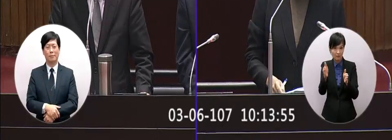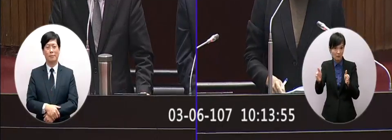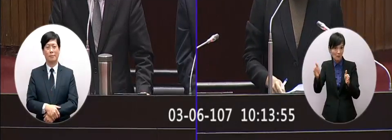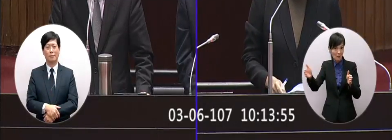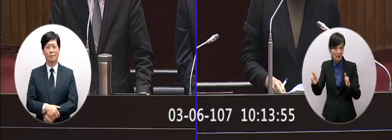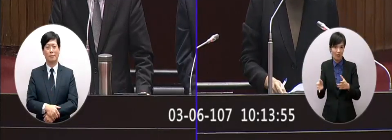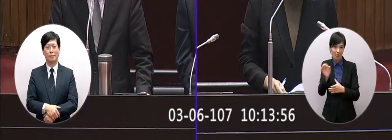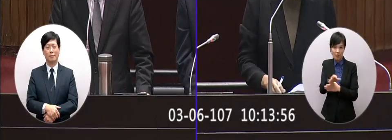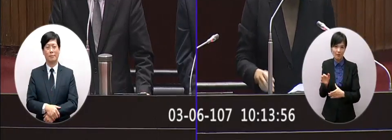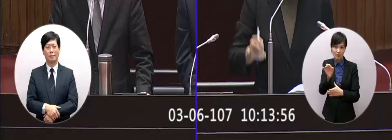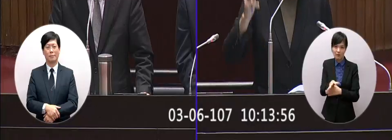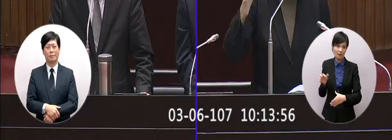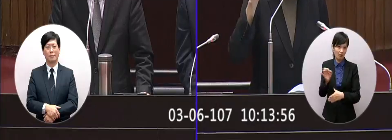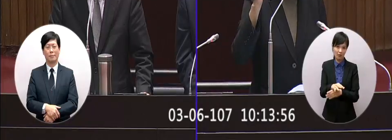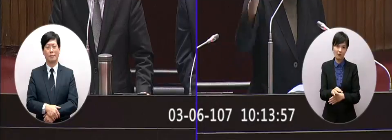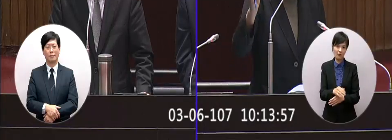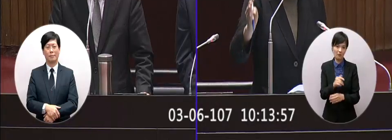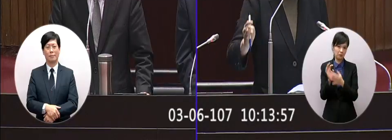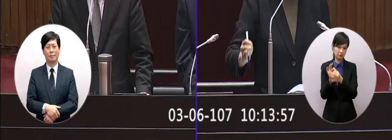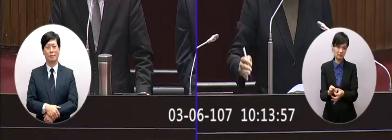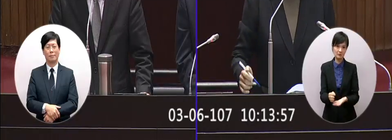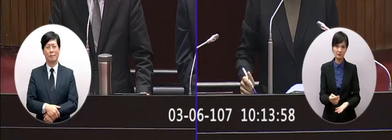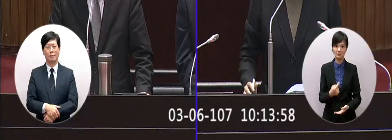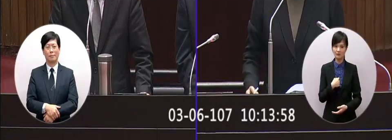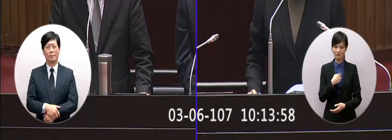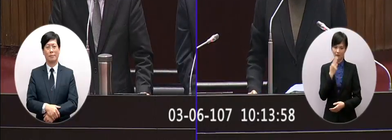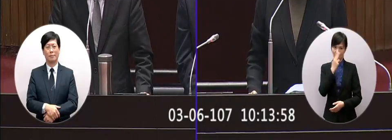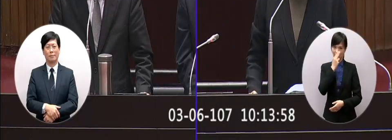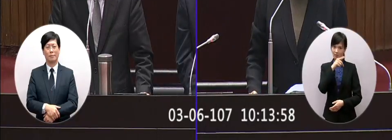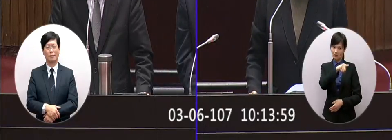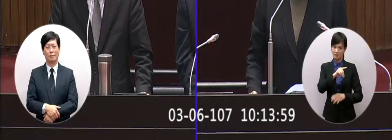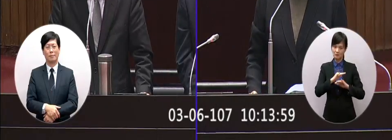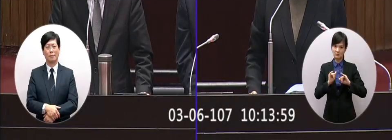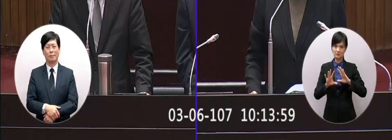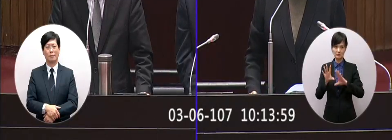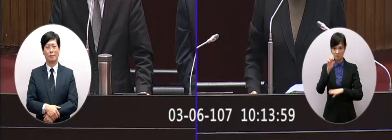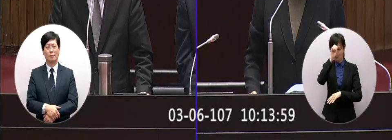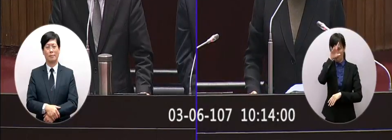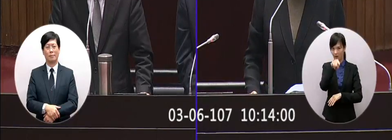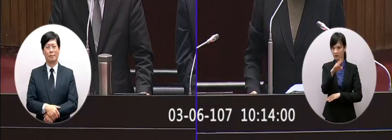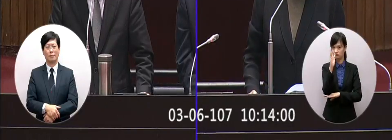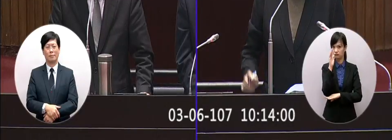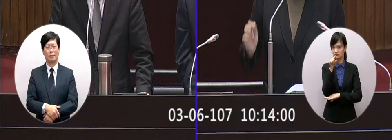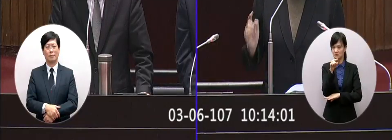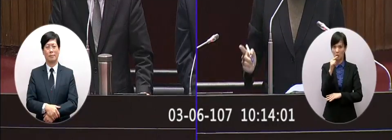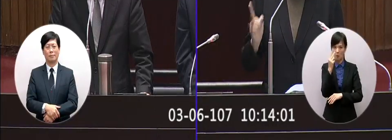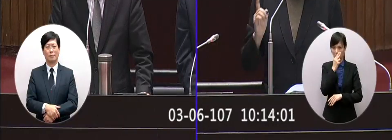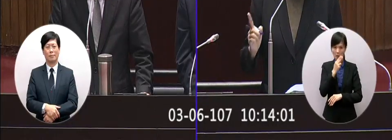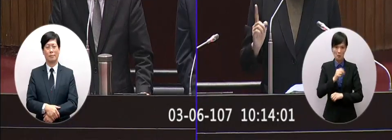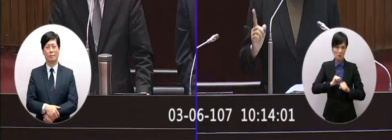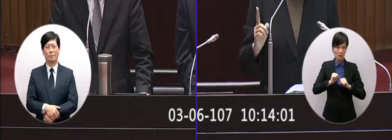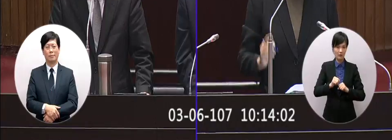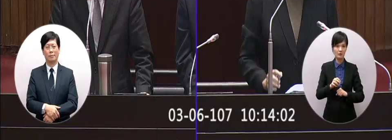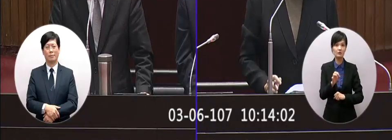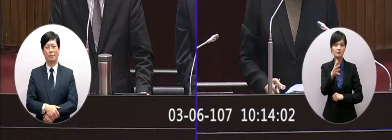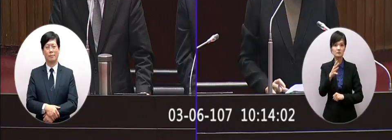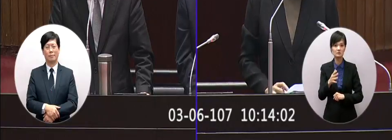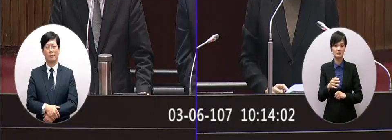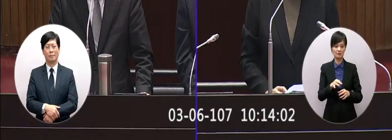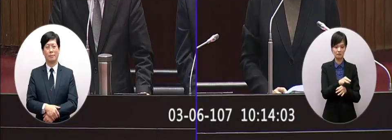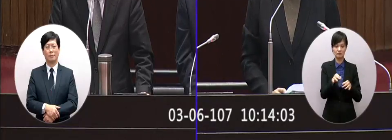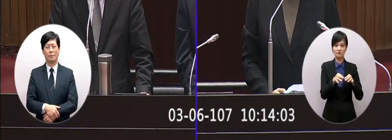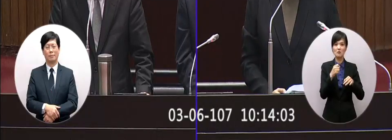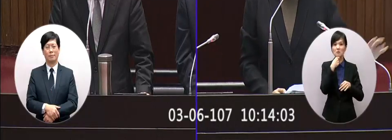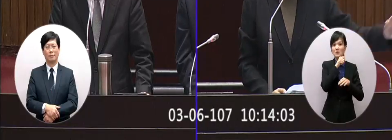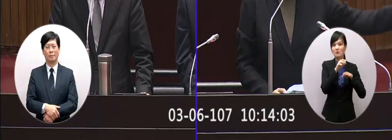什么我们的执政党你们敢这样的蛮干？因为台湾的经济形势不好，人民不愿意投资，